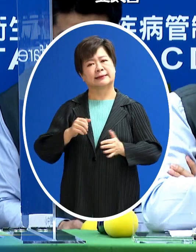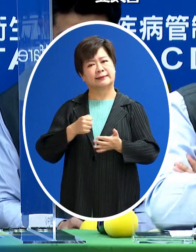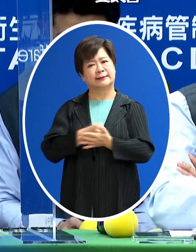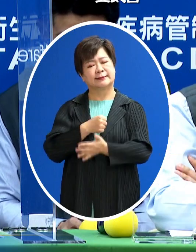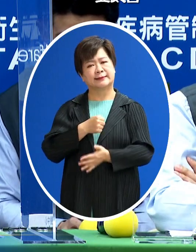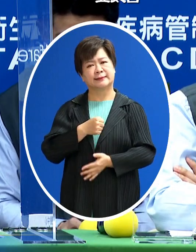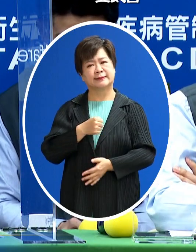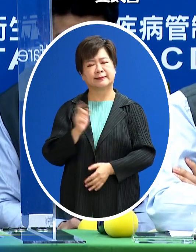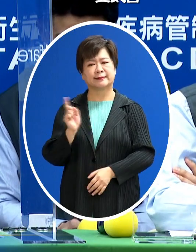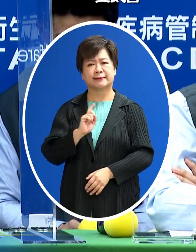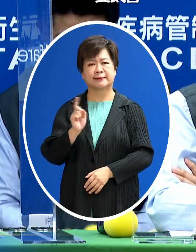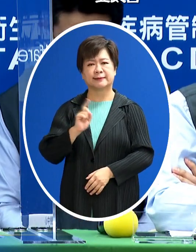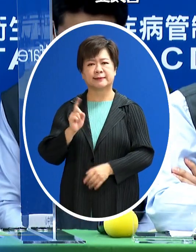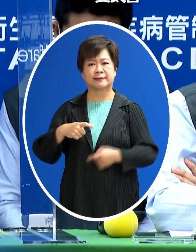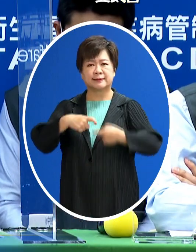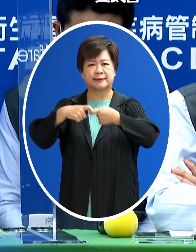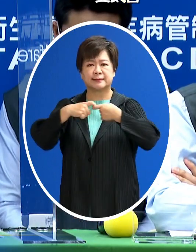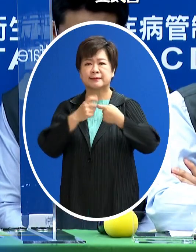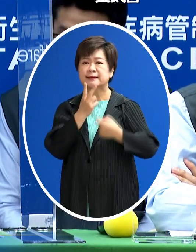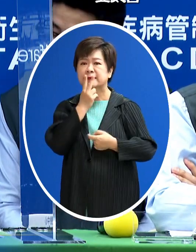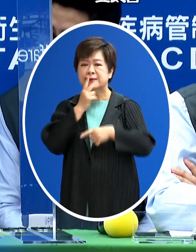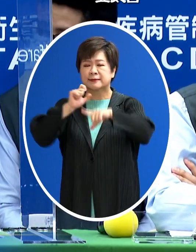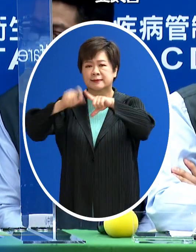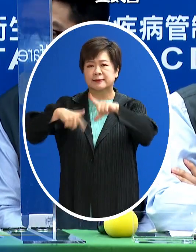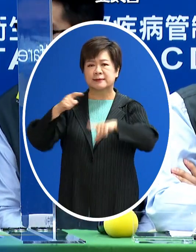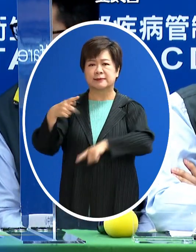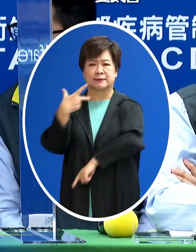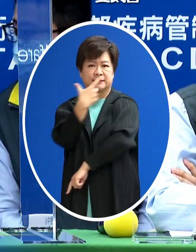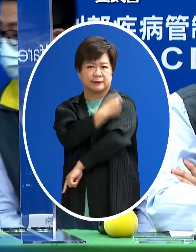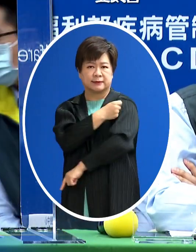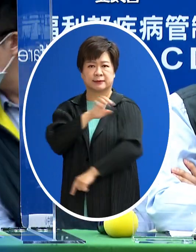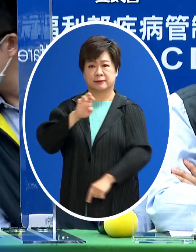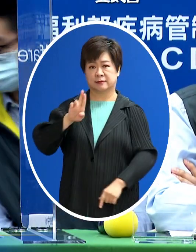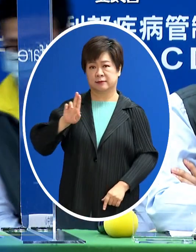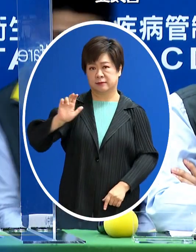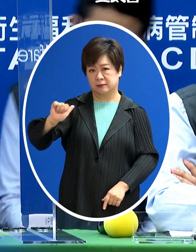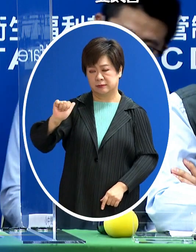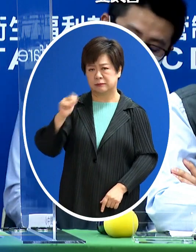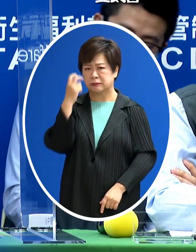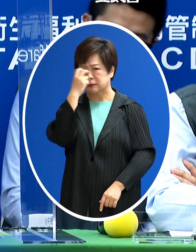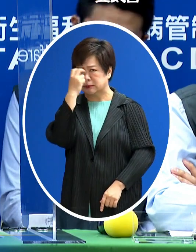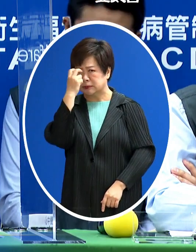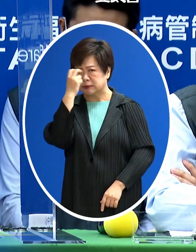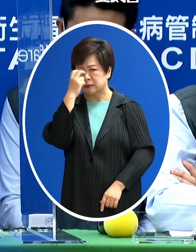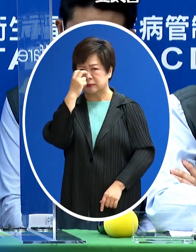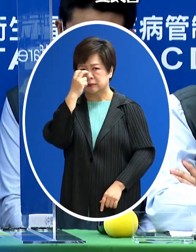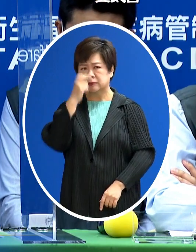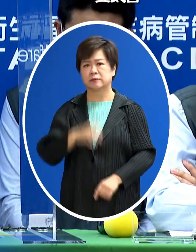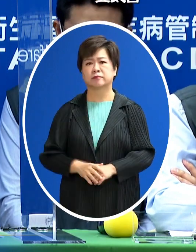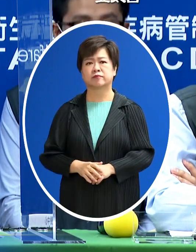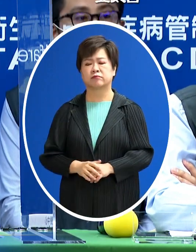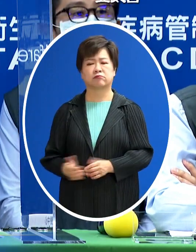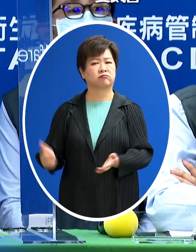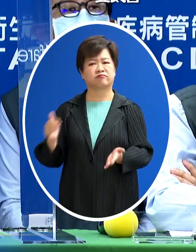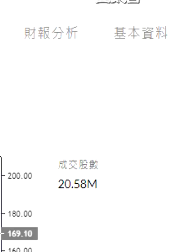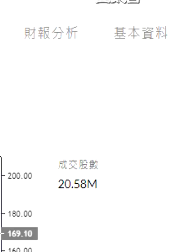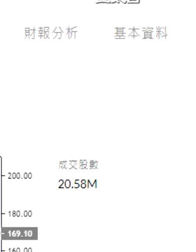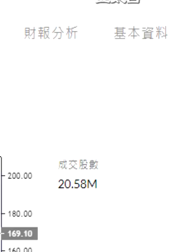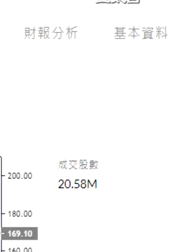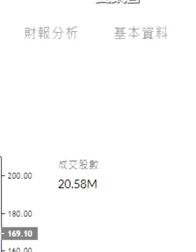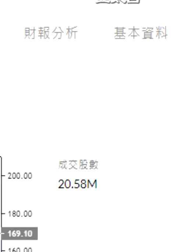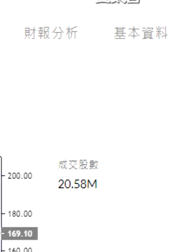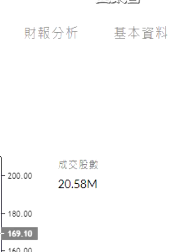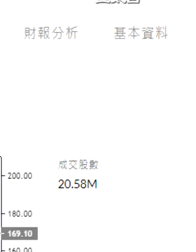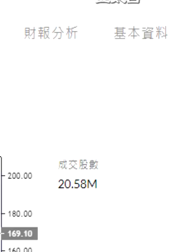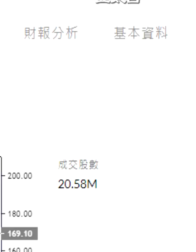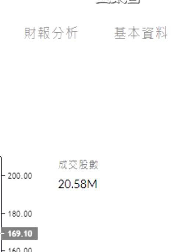很遗憾的哈，那个联雅啊，联雅疫苗的 EUA 哈，在审查哈，昨天的审查的结果是没有通过。 联